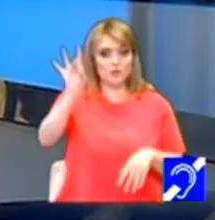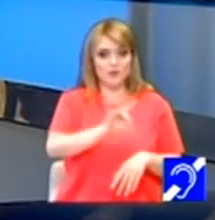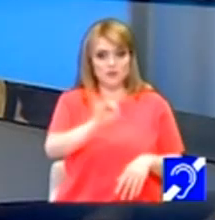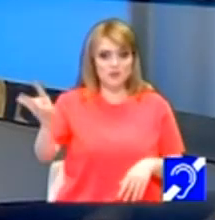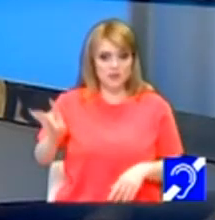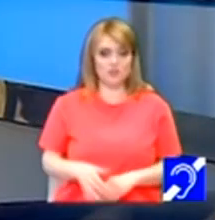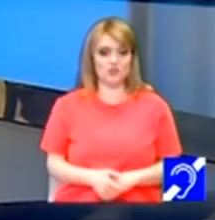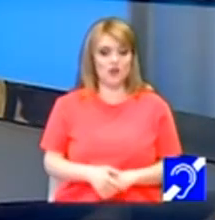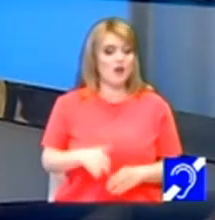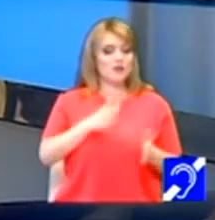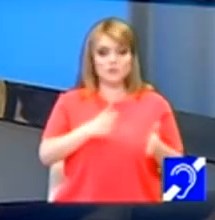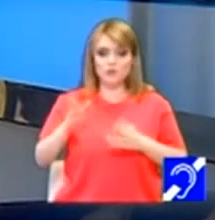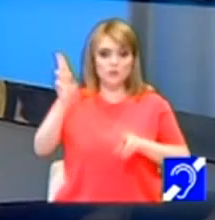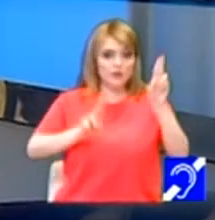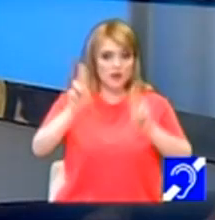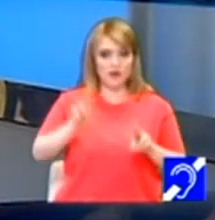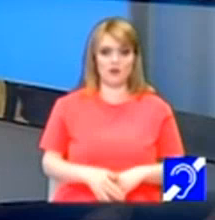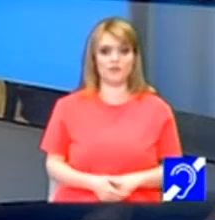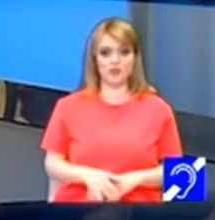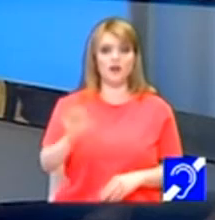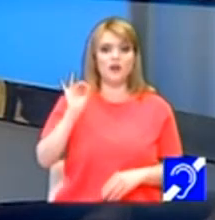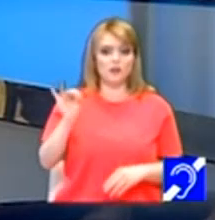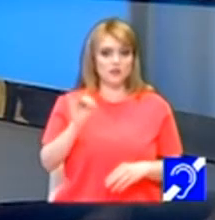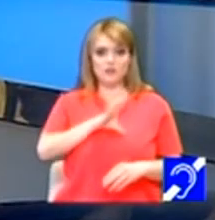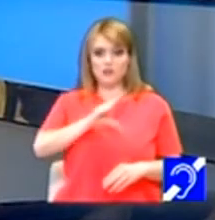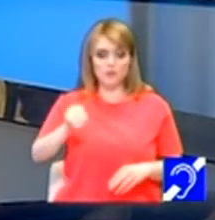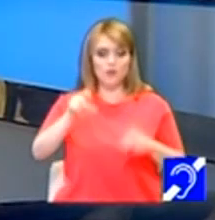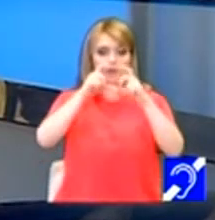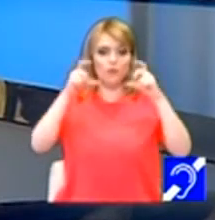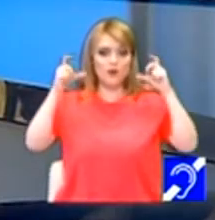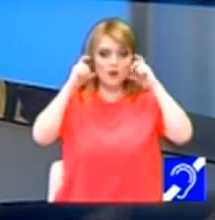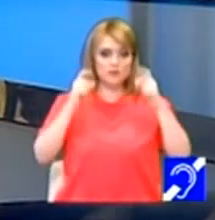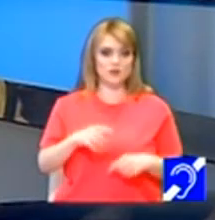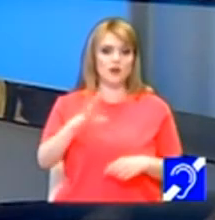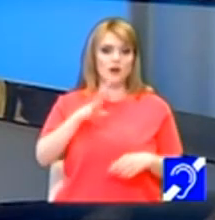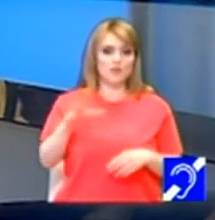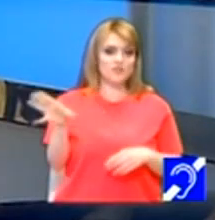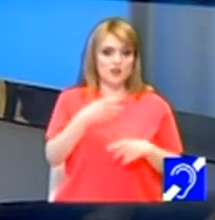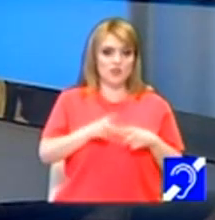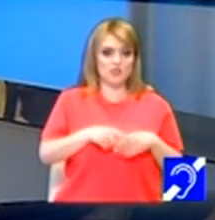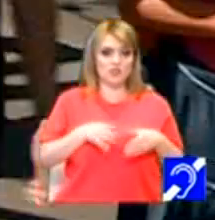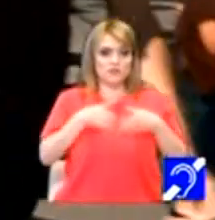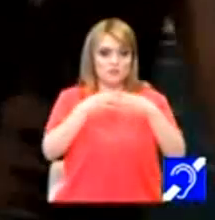purtată incorrect. Manifestarea a fost organizată de Mitropolia Moldovei cu binecuvântarea Mitropolitului Vladimir.